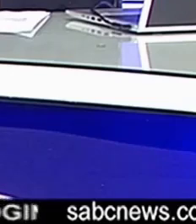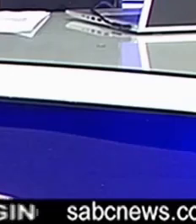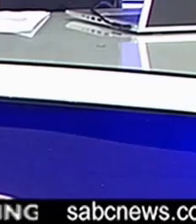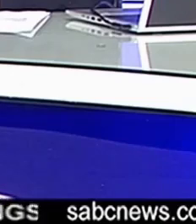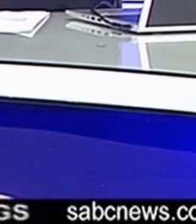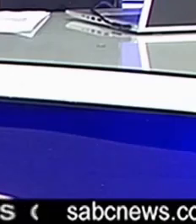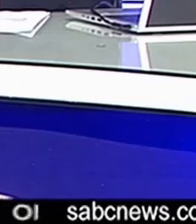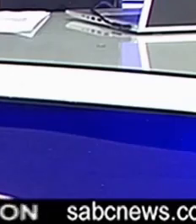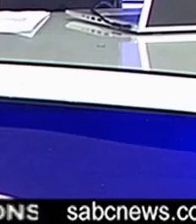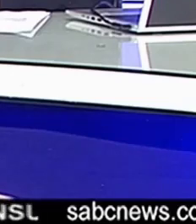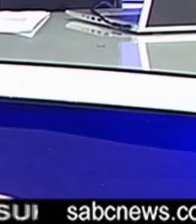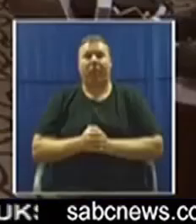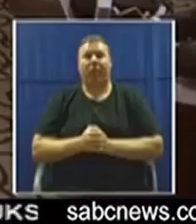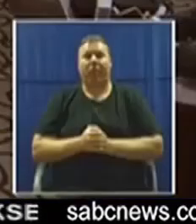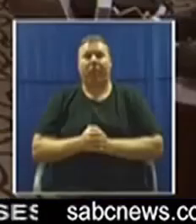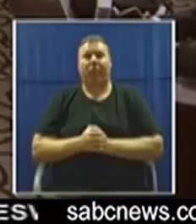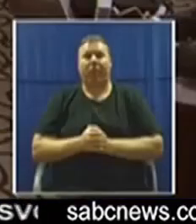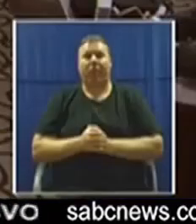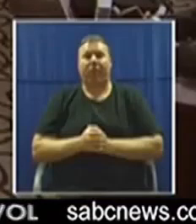nie.